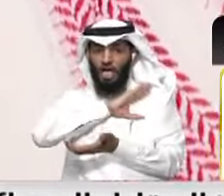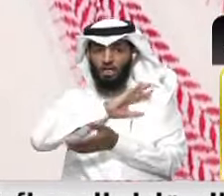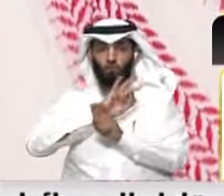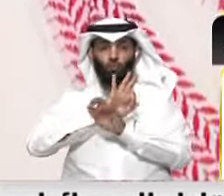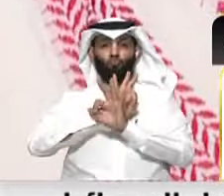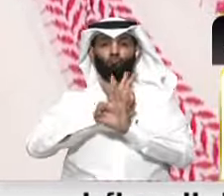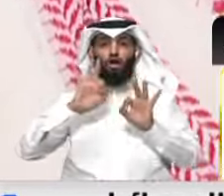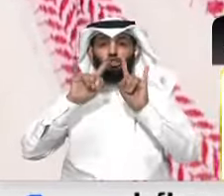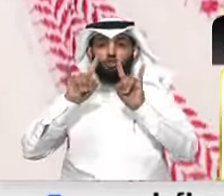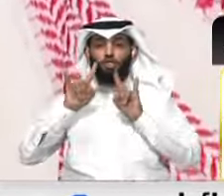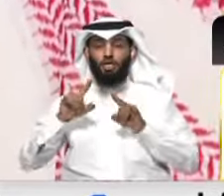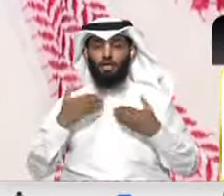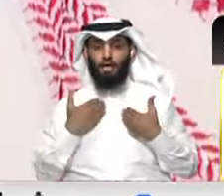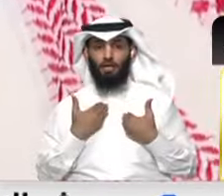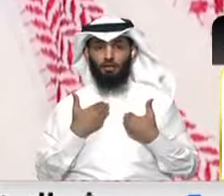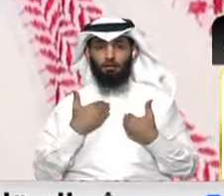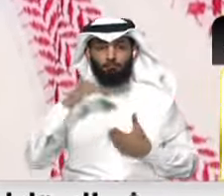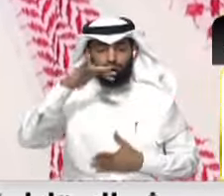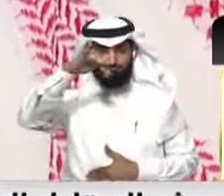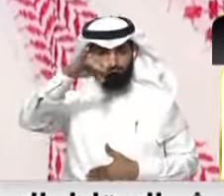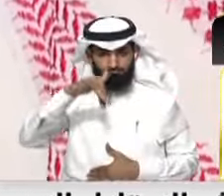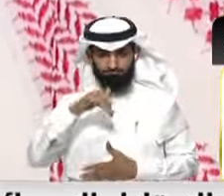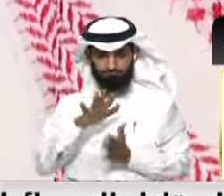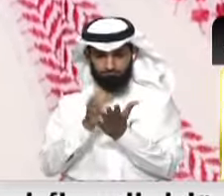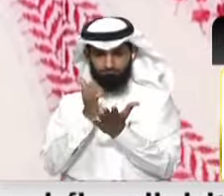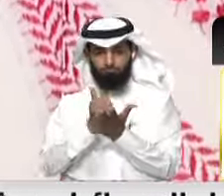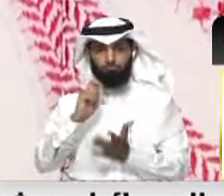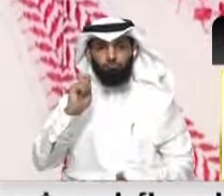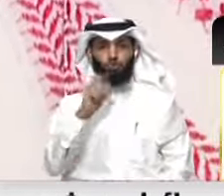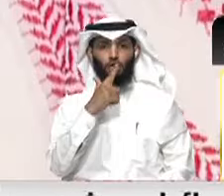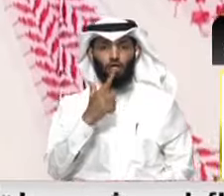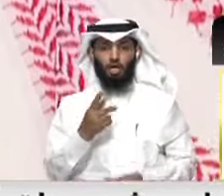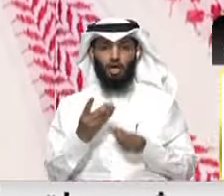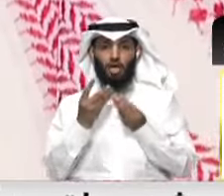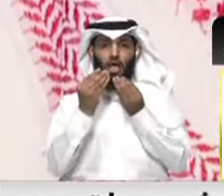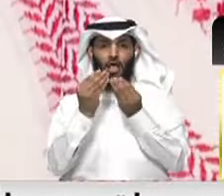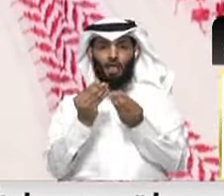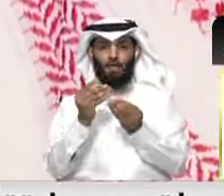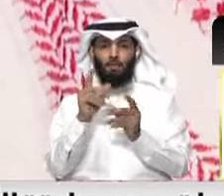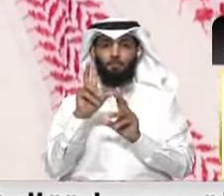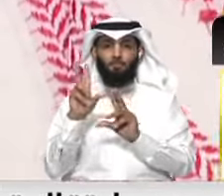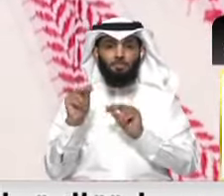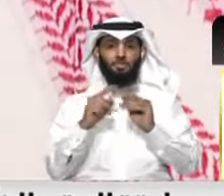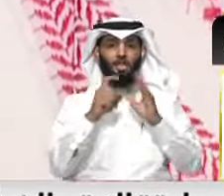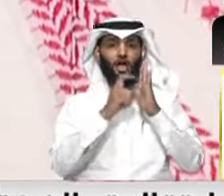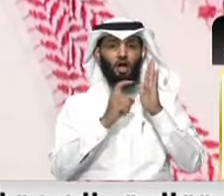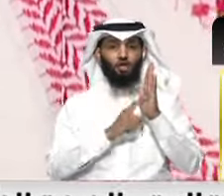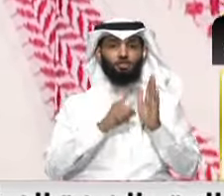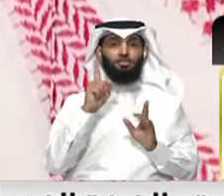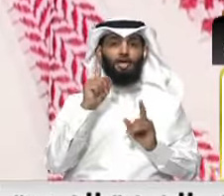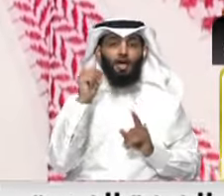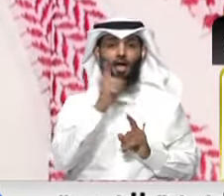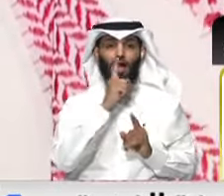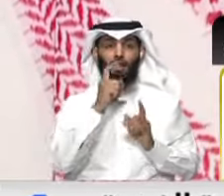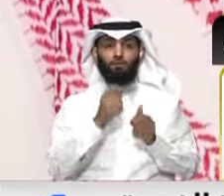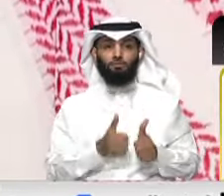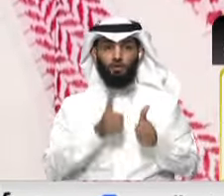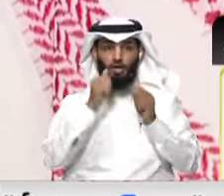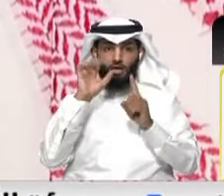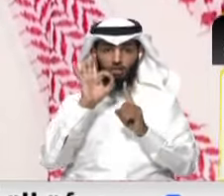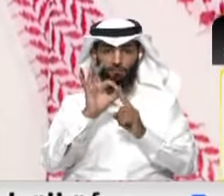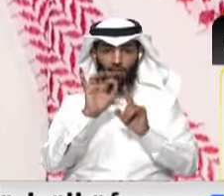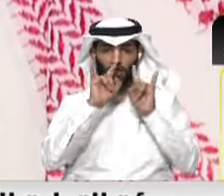سهل ويسر على حسب إجراءات السفر اللي موجودة وفق معايير الجودة والأمن والسلام. بصمتكم واضحة